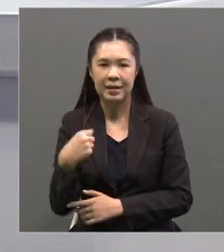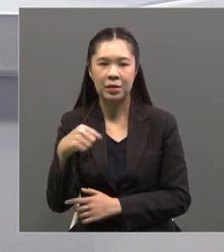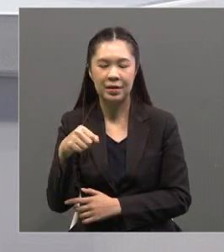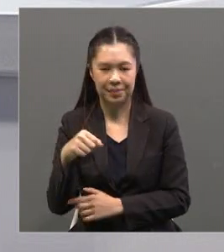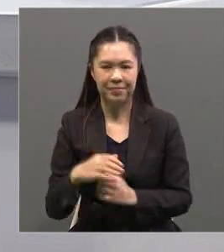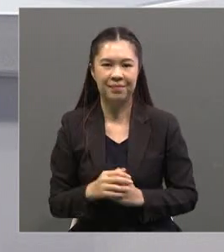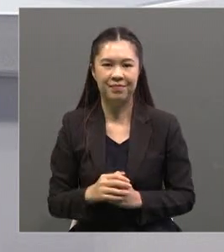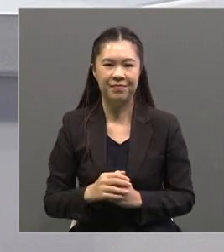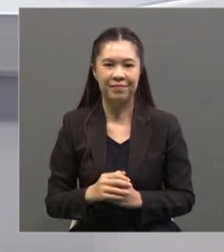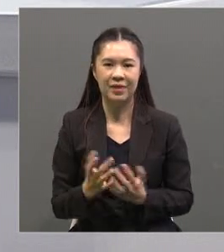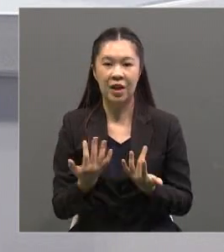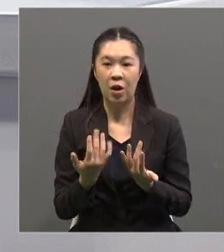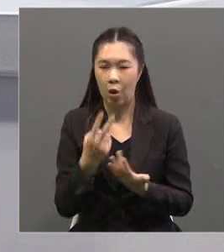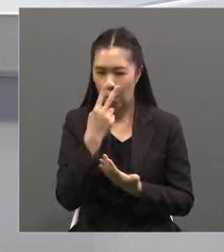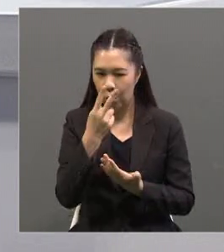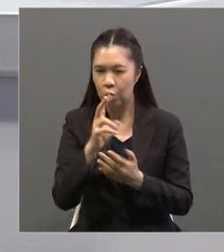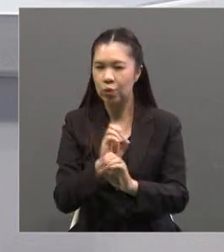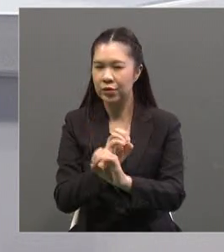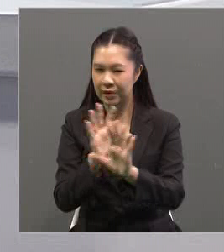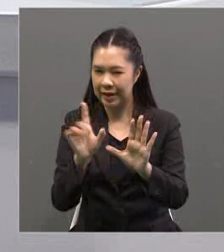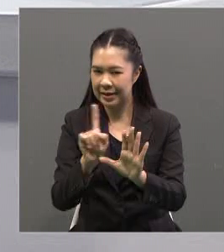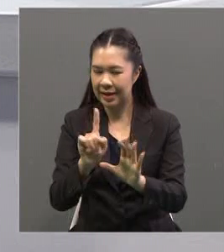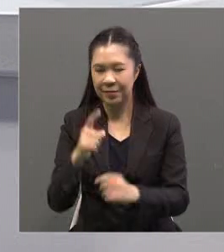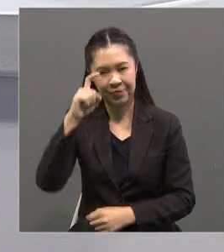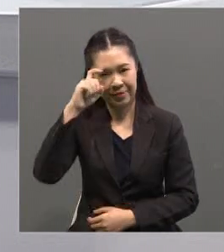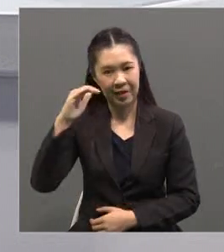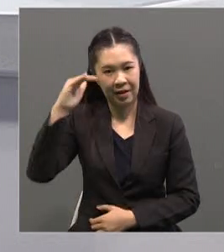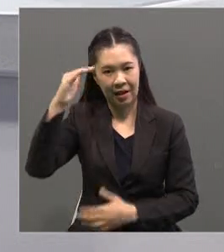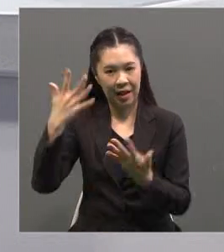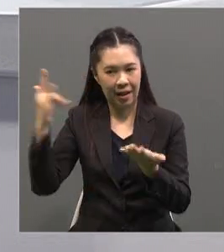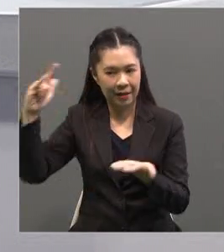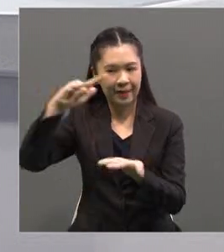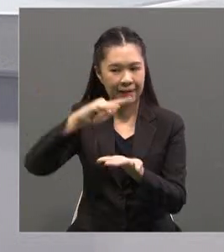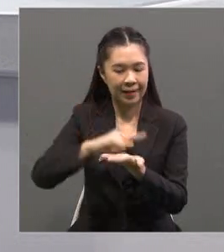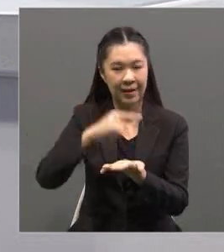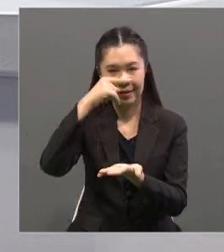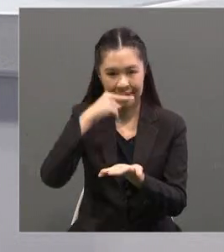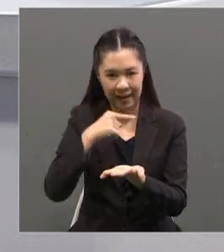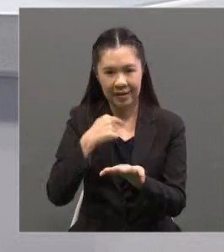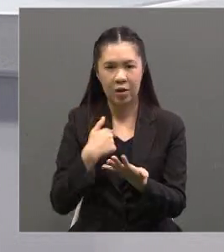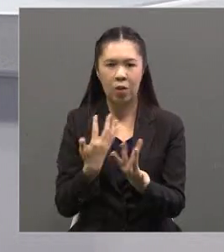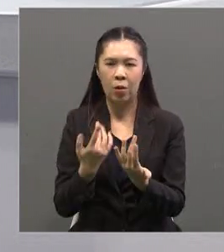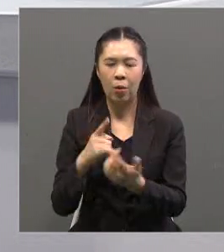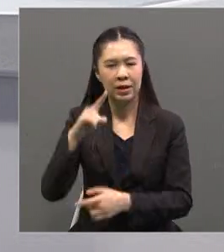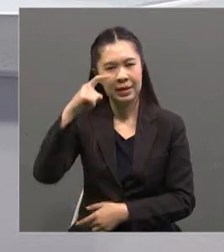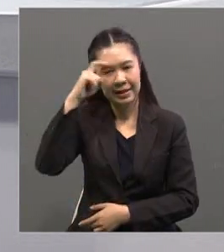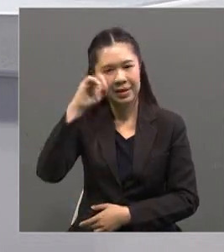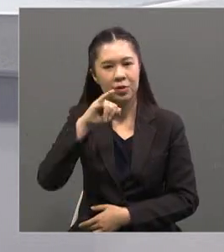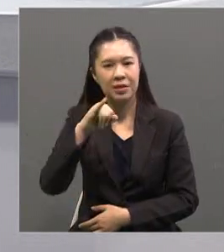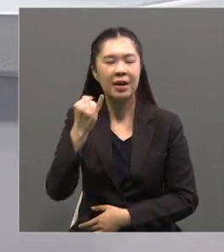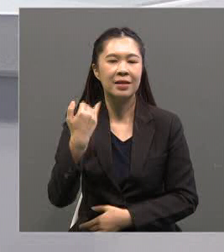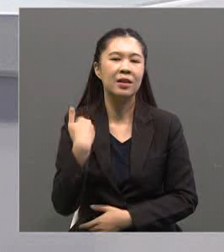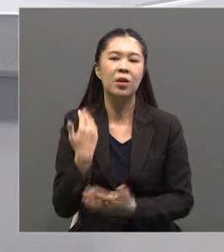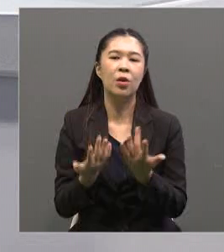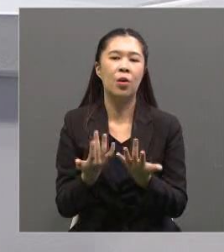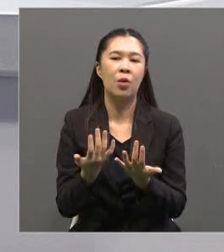ใช่ค่ะ รอดูความชัดเจนนะครับเรียกว่าท่านนายกกลับมาจากนิวยอร์กนะครับสักวันอาทิตย์วันจันทร์คิดว่าสัปด